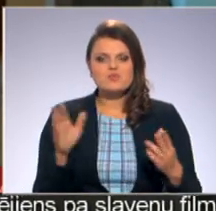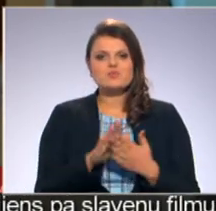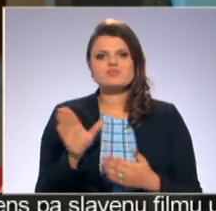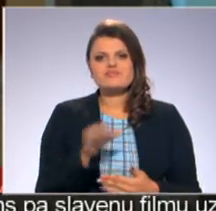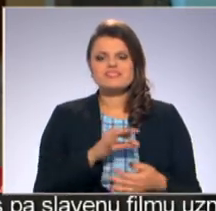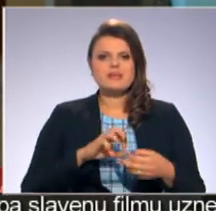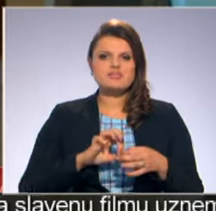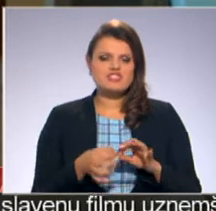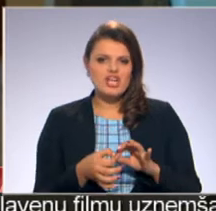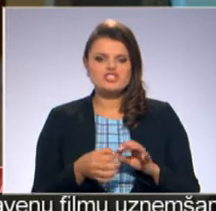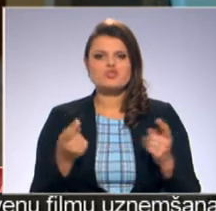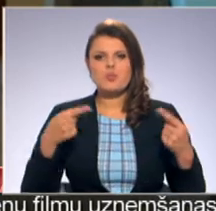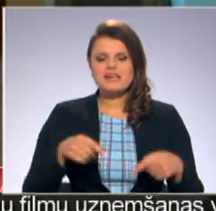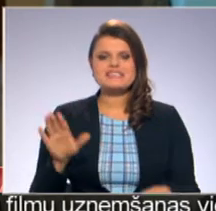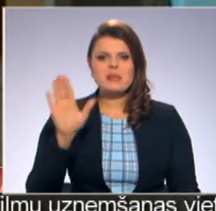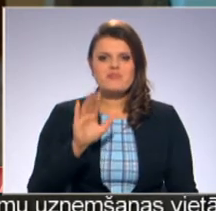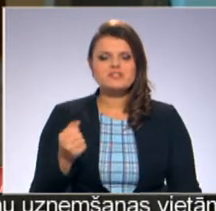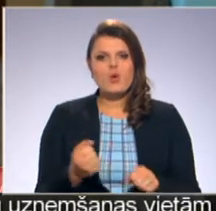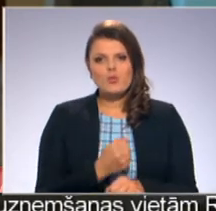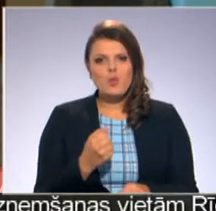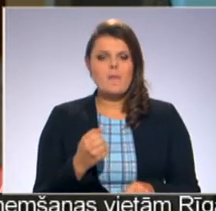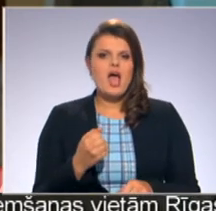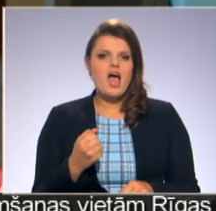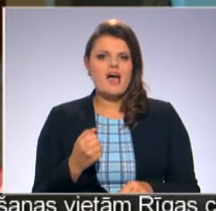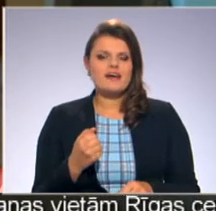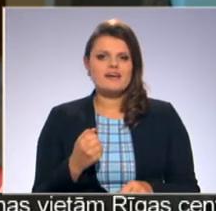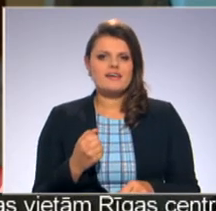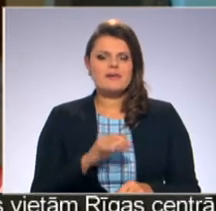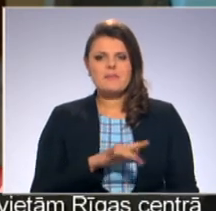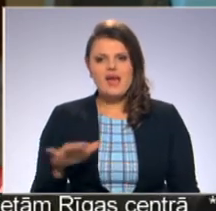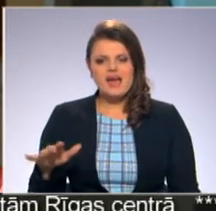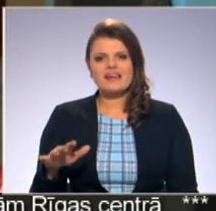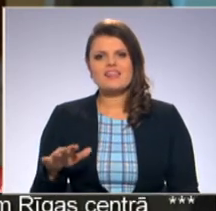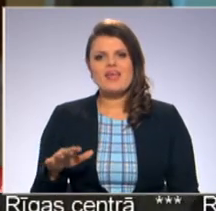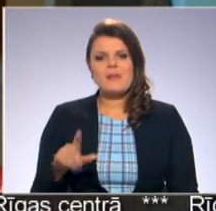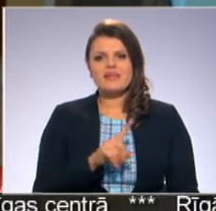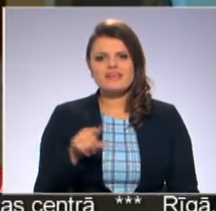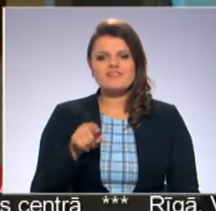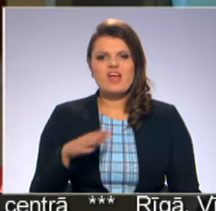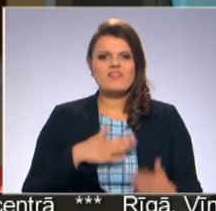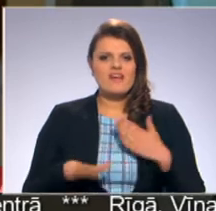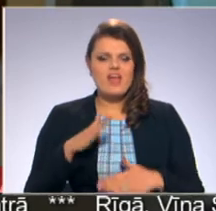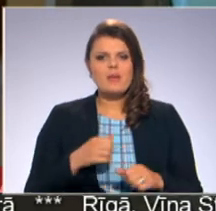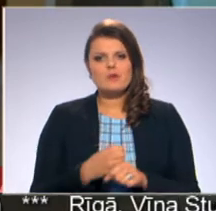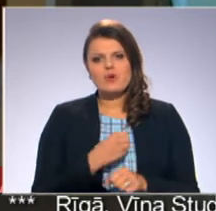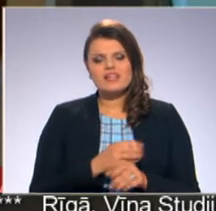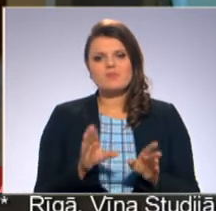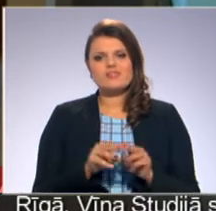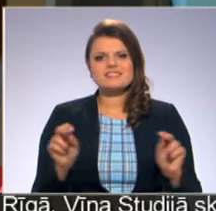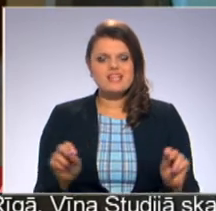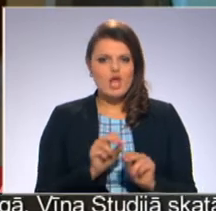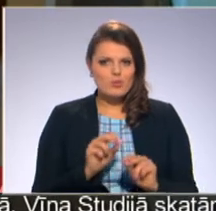visiem sarežģījumiem un krīzēm valstī, tomēr bērniem ir tāda vēlme nodarboties ar